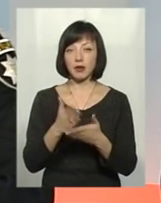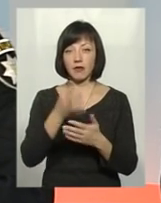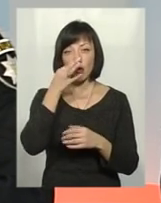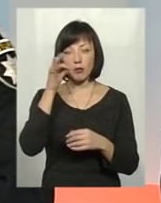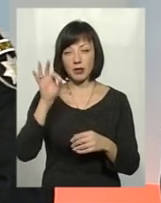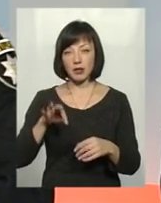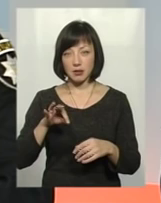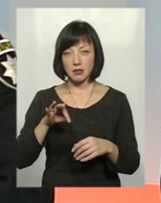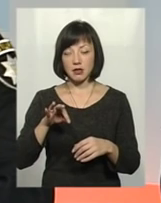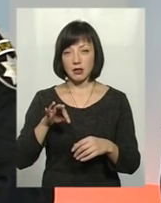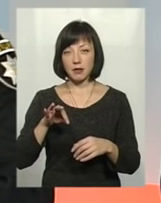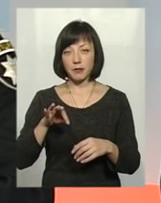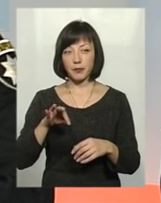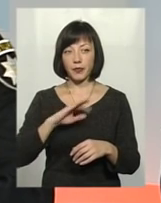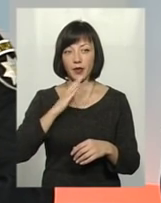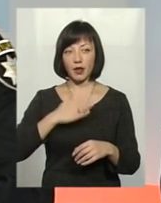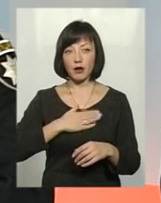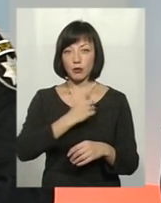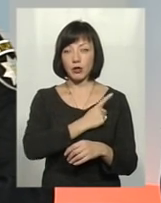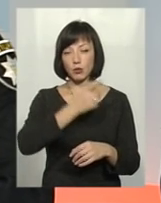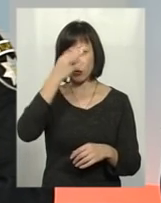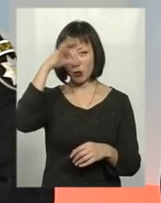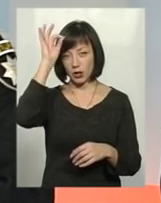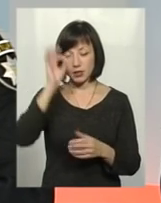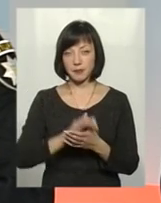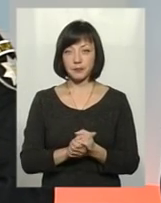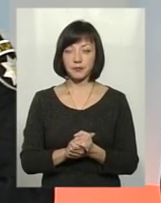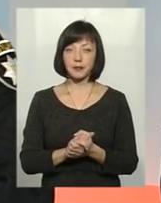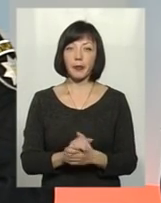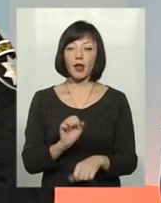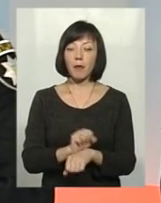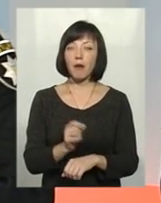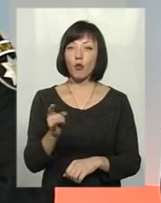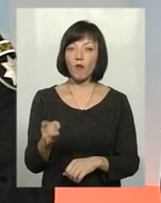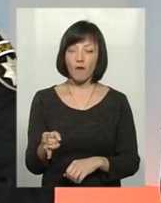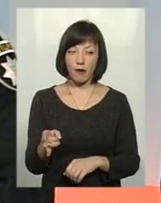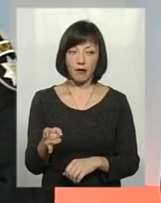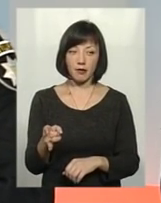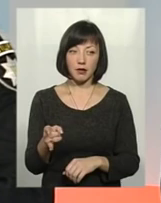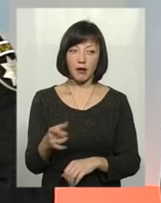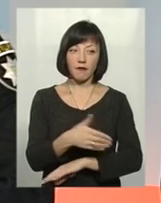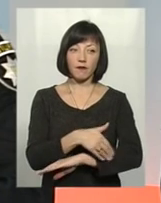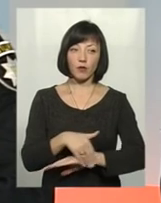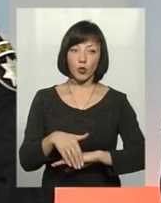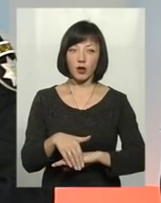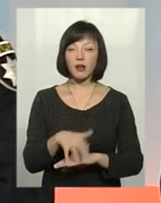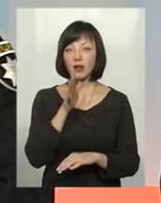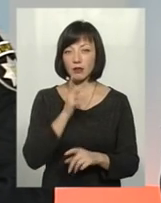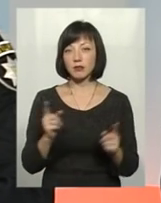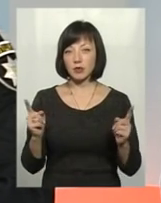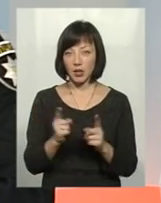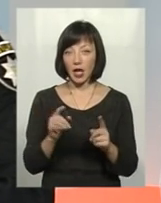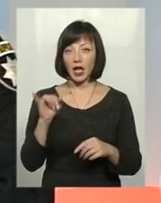компетенції нашої патрульної поліції. Паркування в дворі на короткий час та